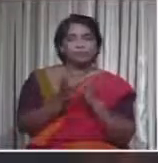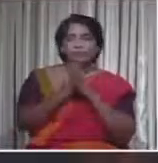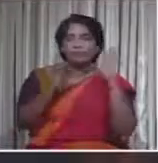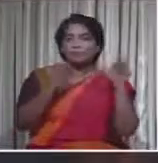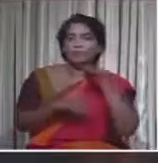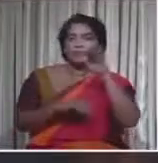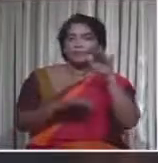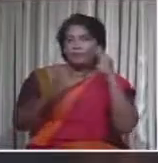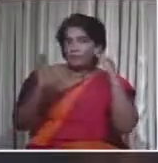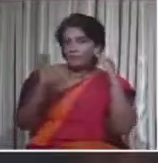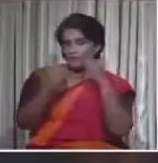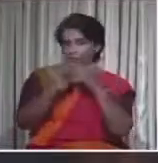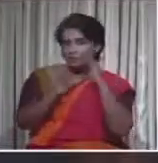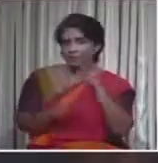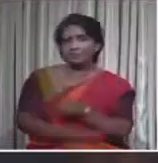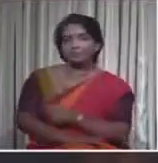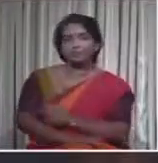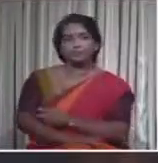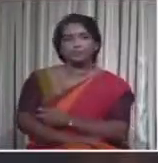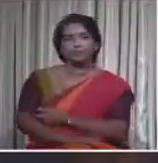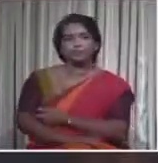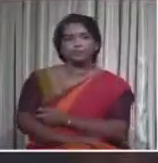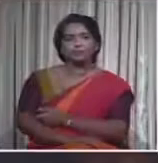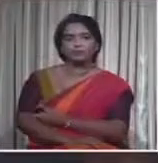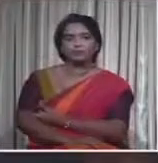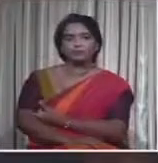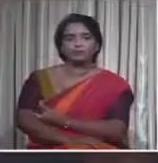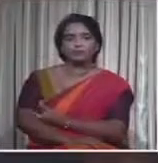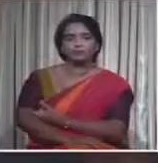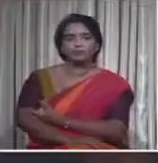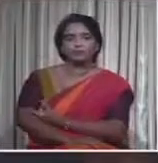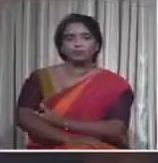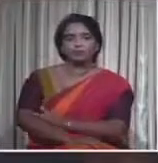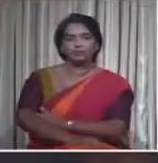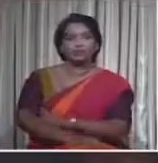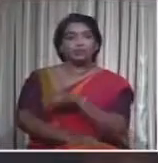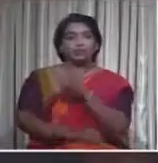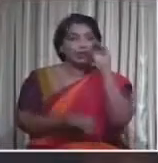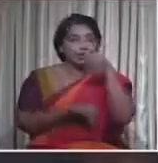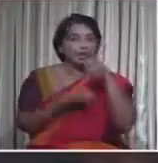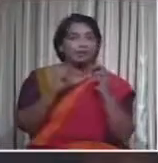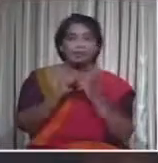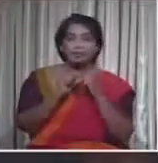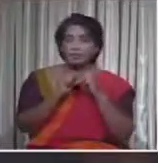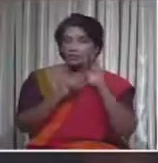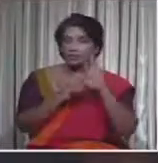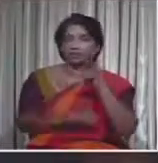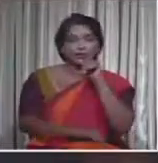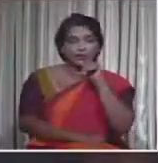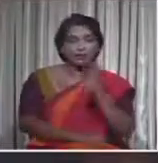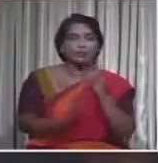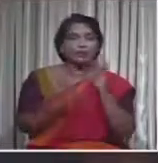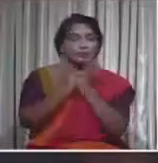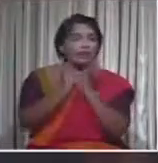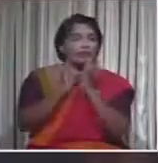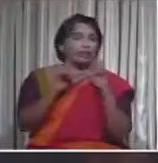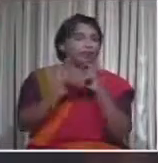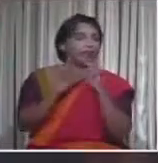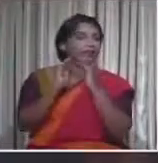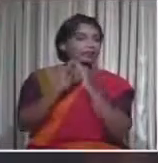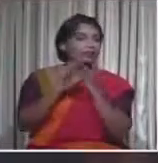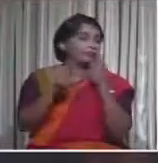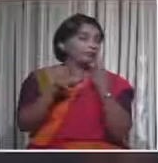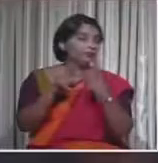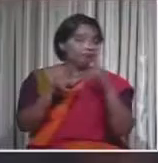ප්‍රදේශයක් ආවරණය කරන්න තිබෙනවා. අපි දන්නවා මේ වනාලි ප්‍රශ්නේ ගත්තාම ඇත්තටම වනජීවි දෙපාර්තමේන්තුවට